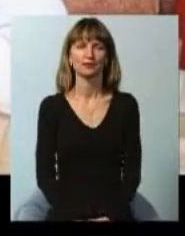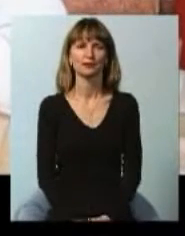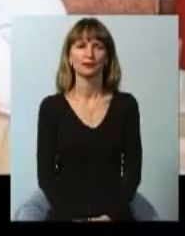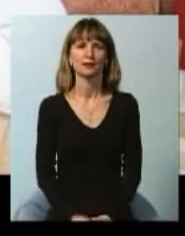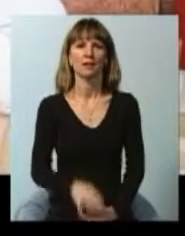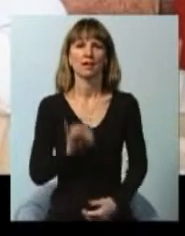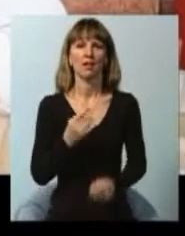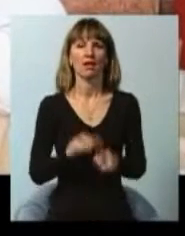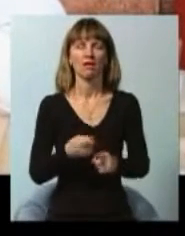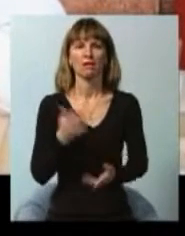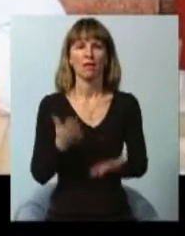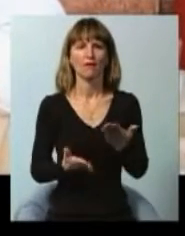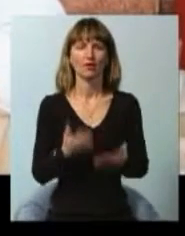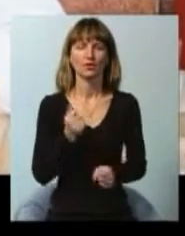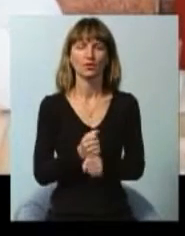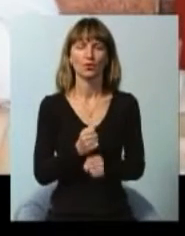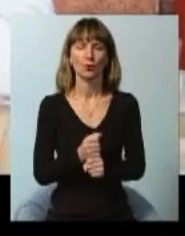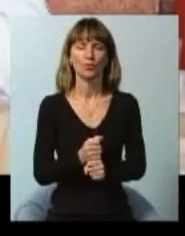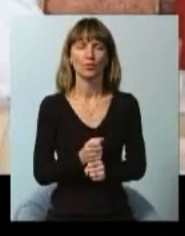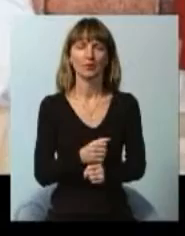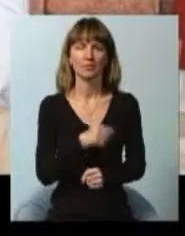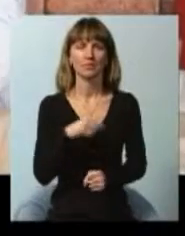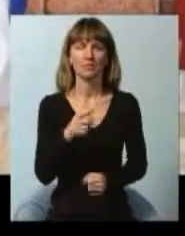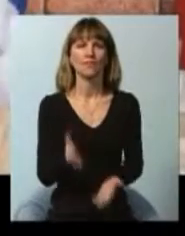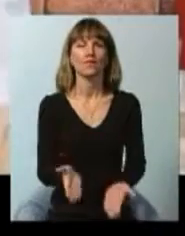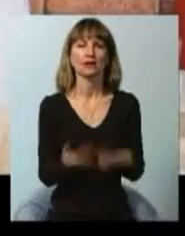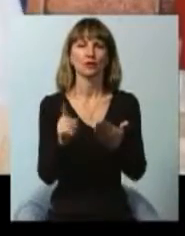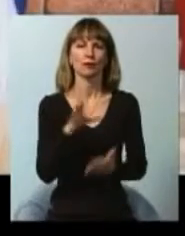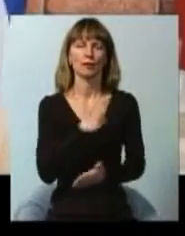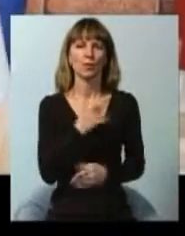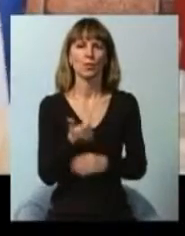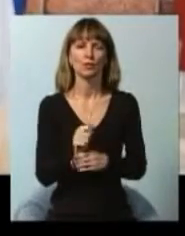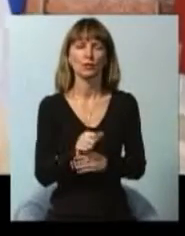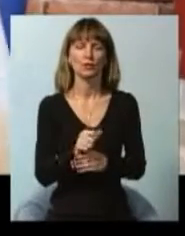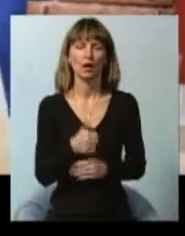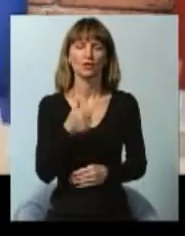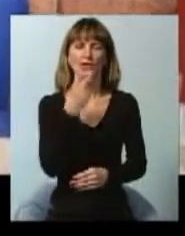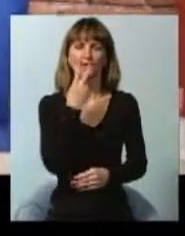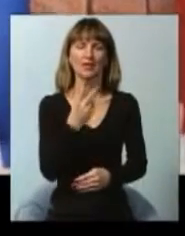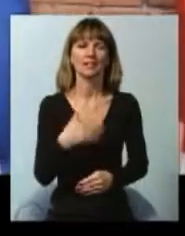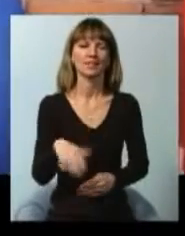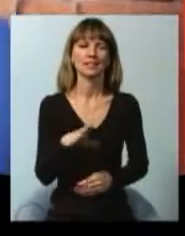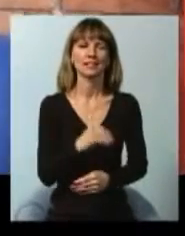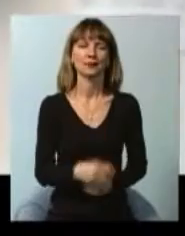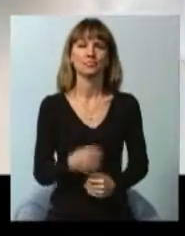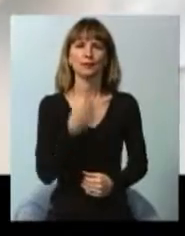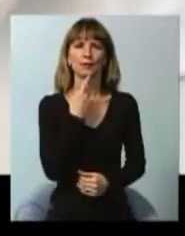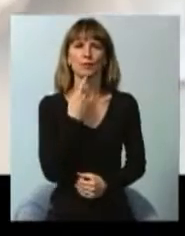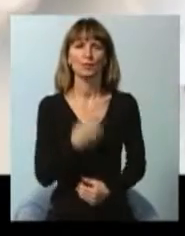Це, мабуть, зробите ви, так? Так. Вставайте, щоб було дуже добре видно всім. Давайте